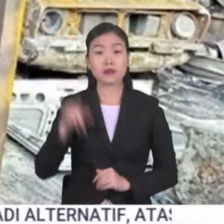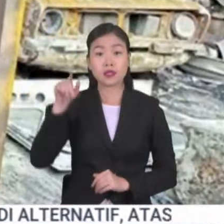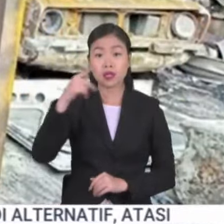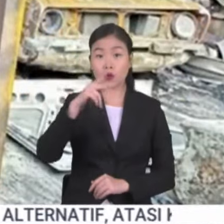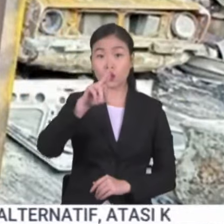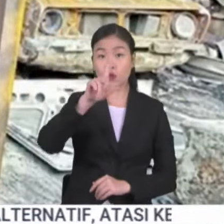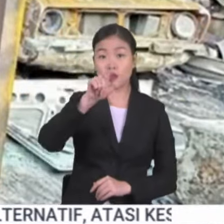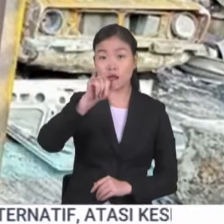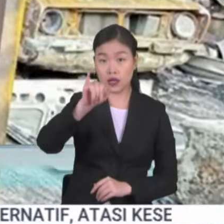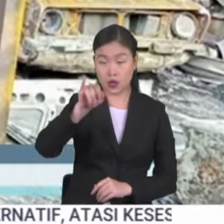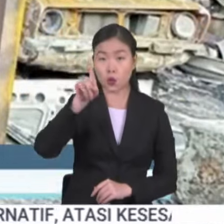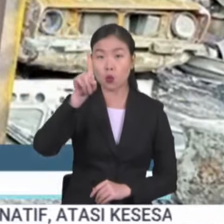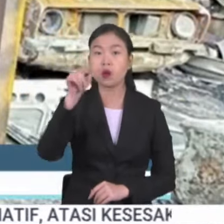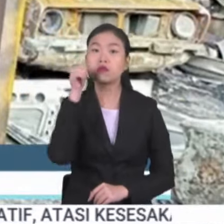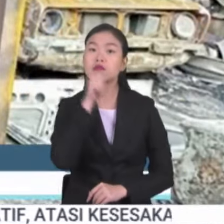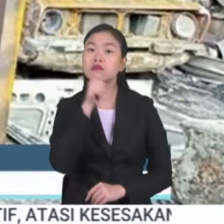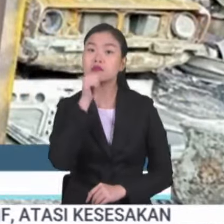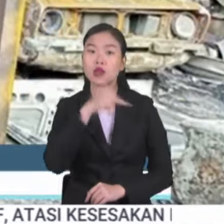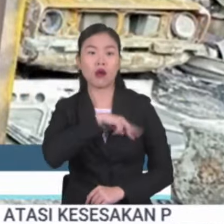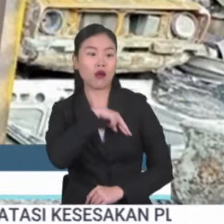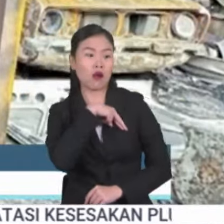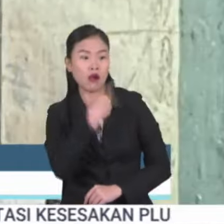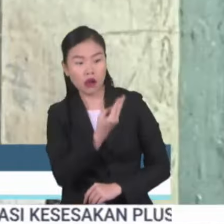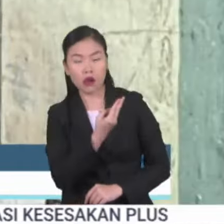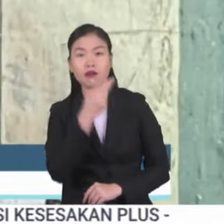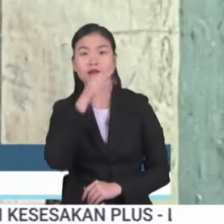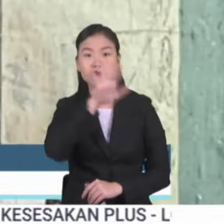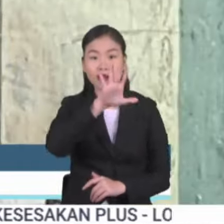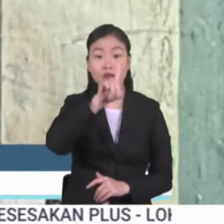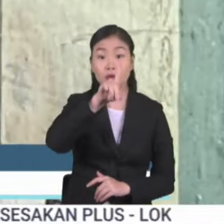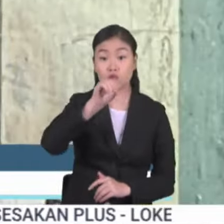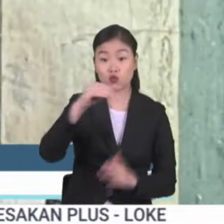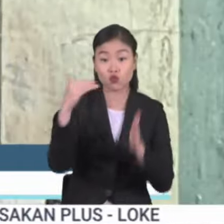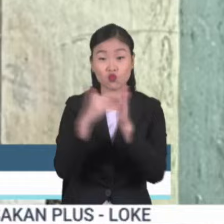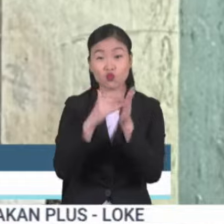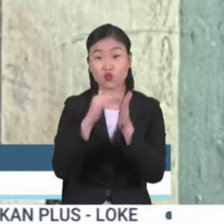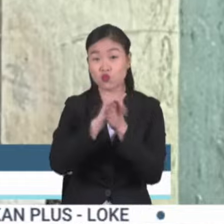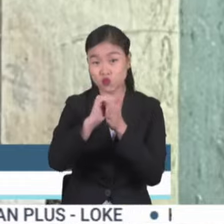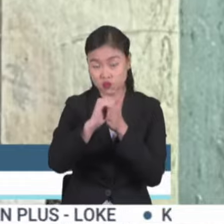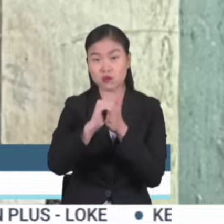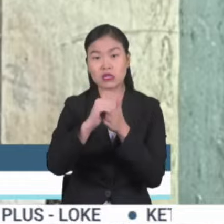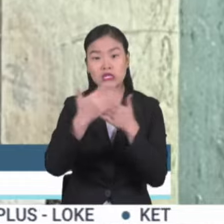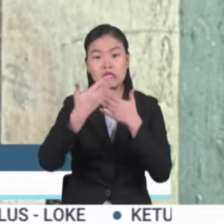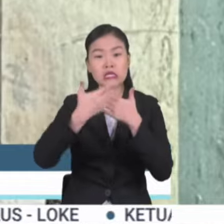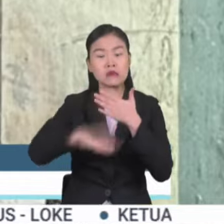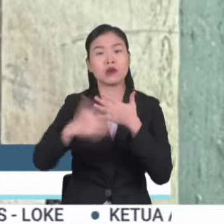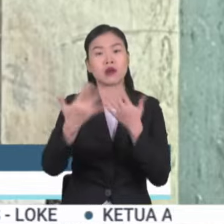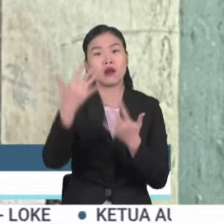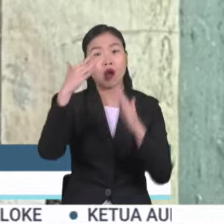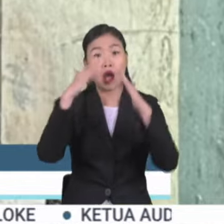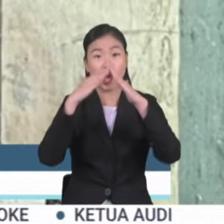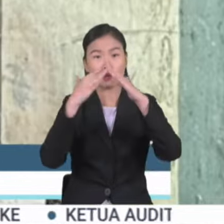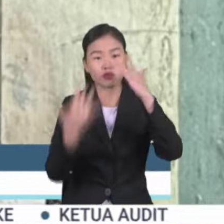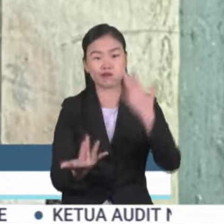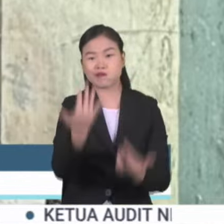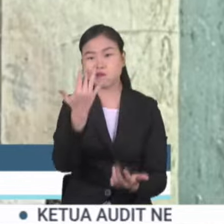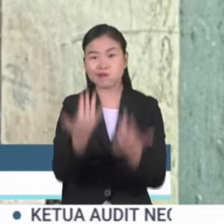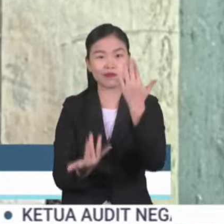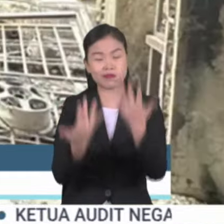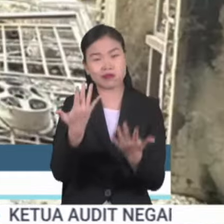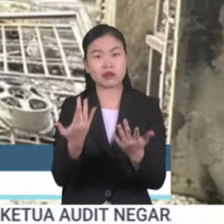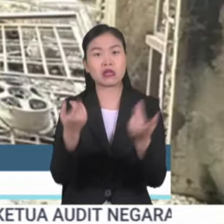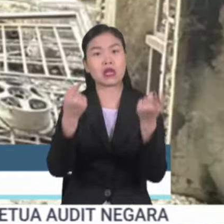sementara itu kulai seorang wanita kerugian hampir r10 Rib selepas rumahnya terbakar dalam satu